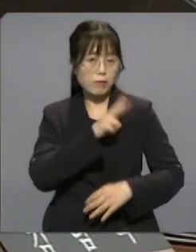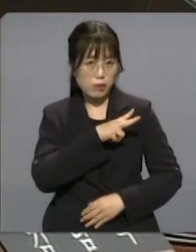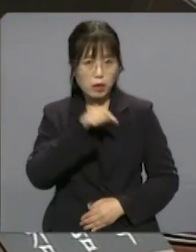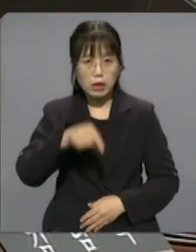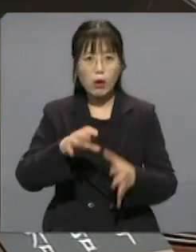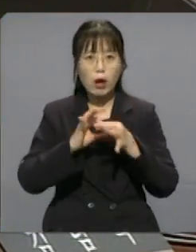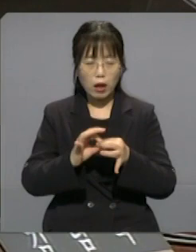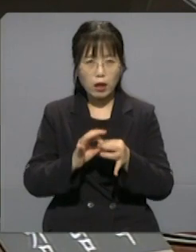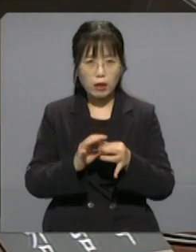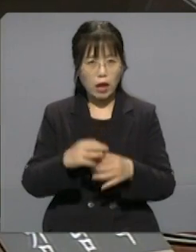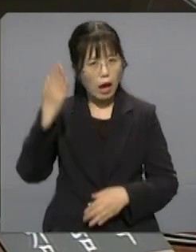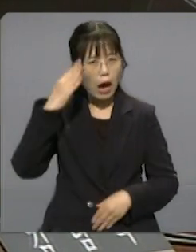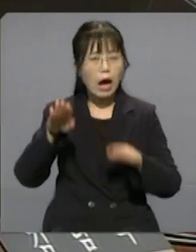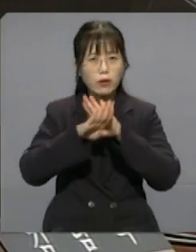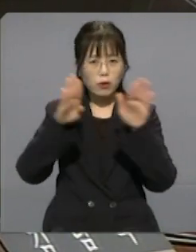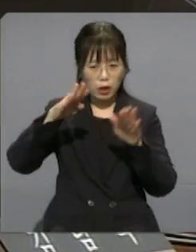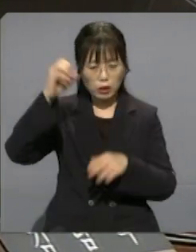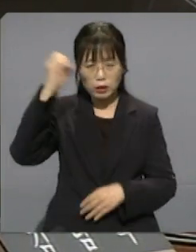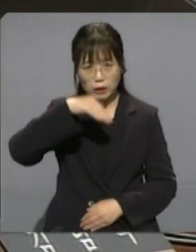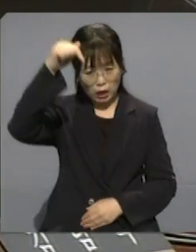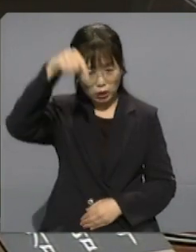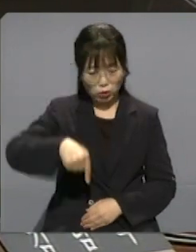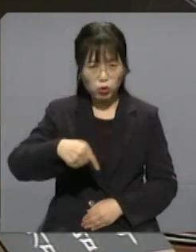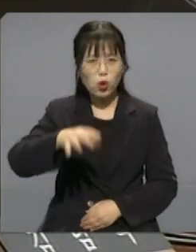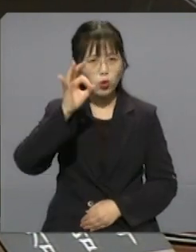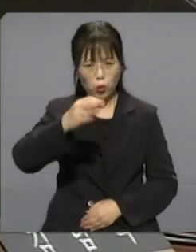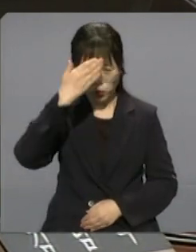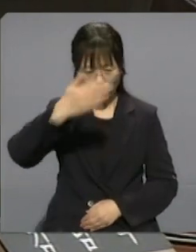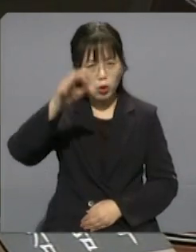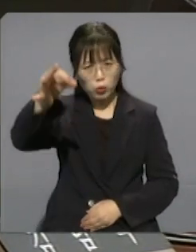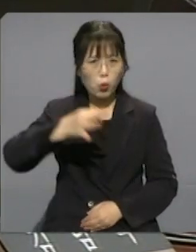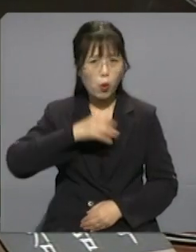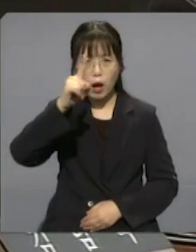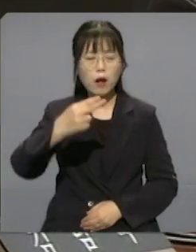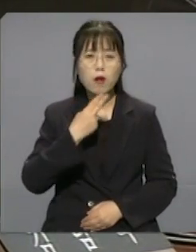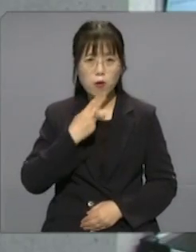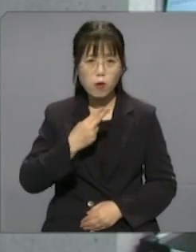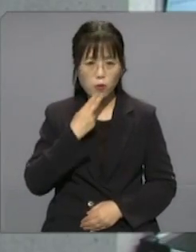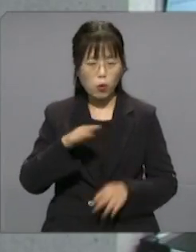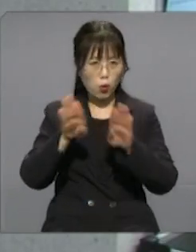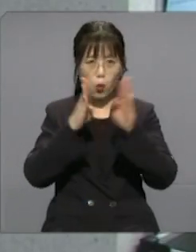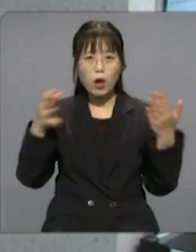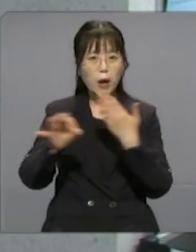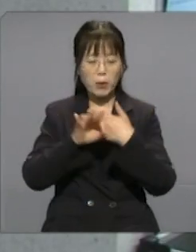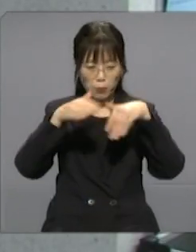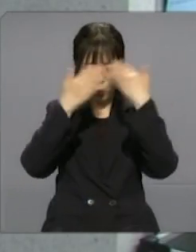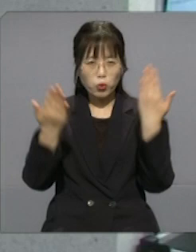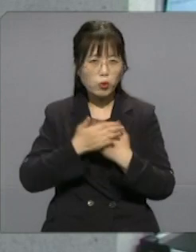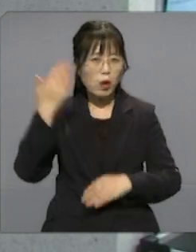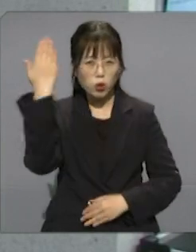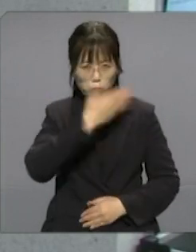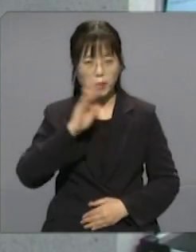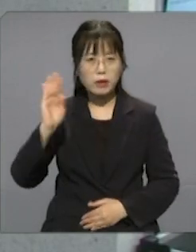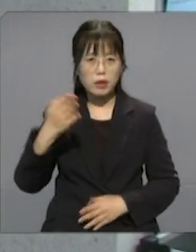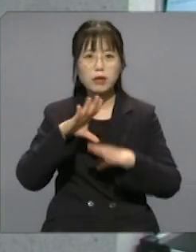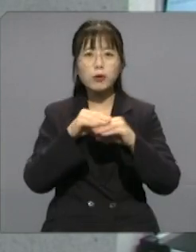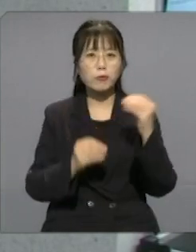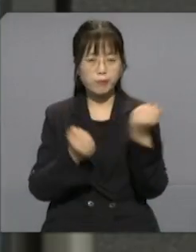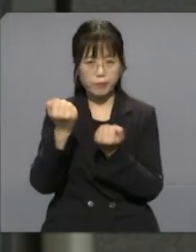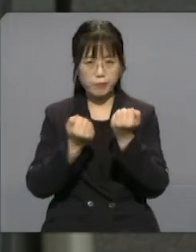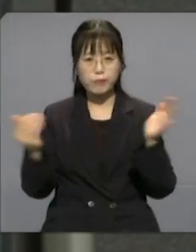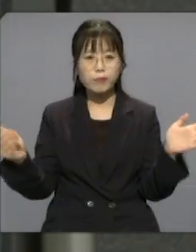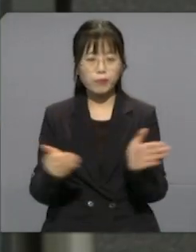이와 관련해 하늘에서 떨어진 돈, 굴러 들어온 돈은 하나도 없고 공개하면 모든 게 투명해질 것이라고